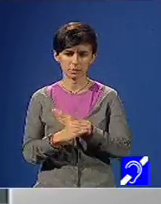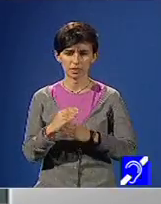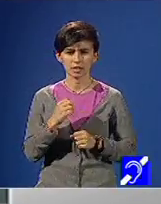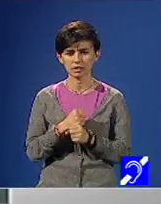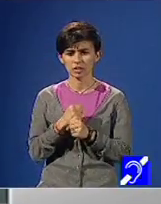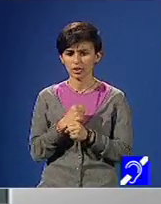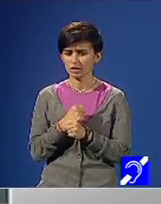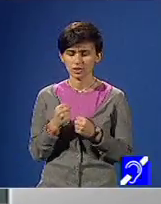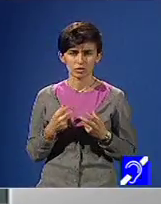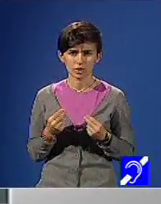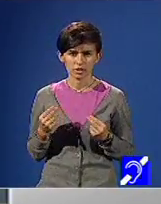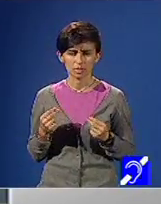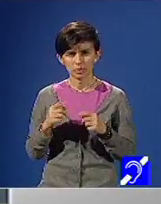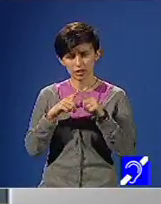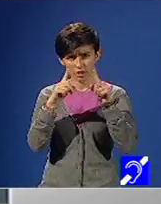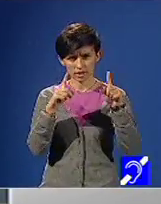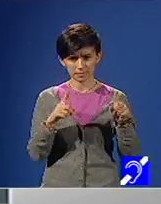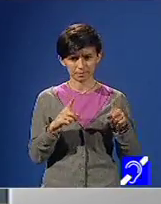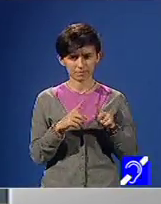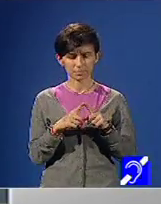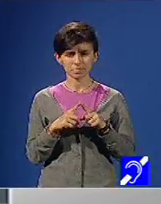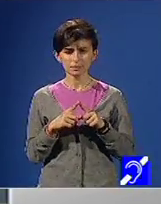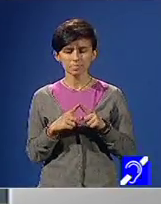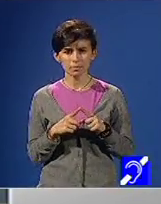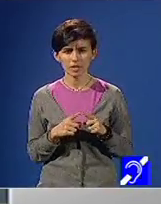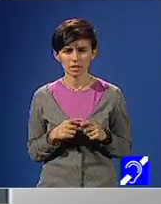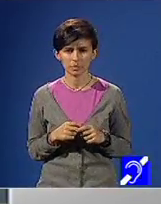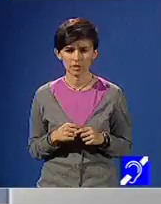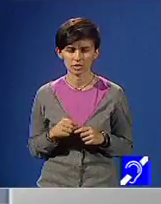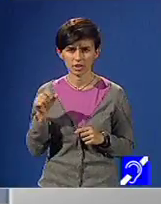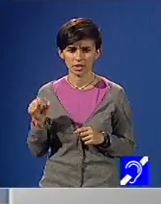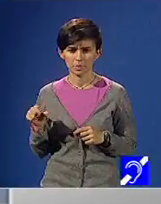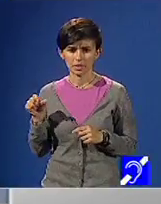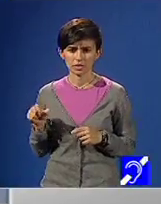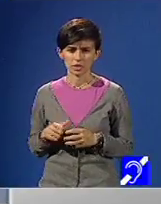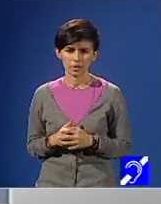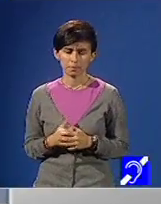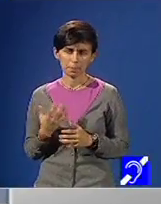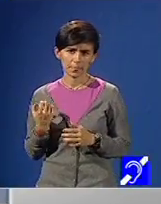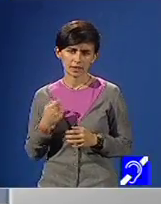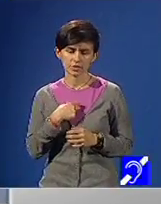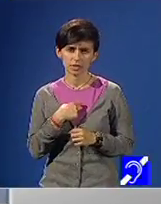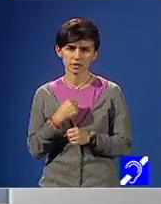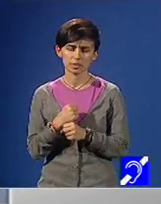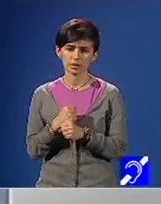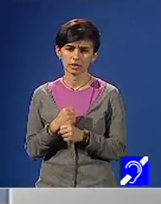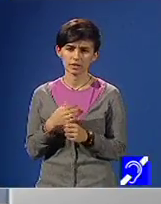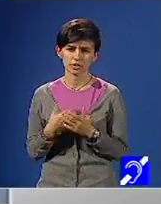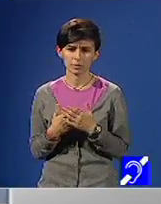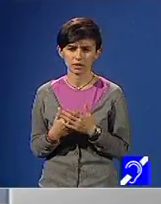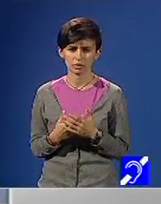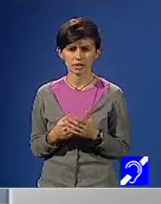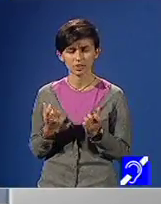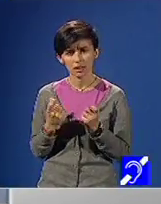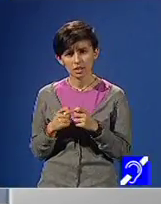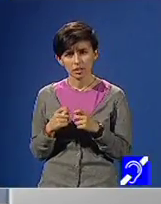la imaginea... Exact asta vreau să te întreb, da. Carmen, pentru că e ultimul minut din emisiune. Ce se poate face pentru a opri această